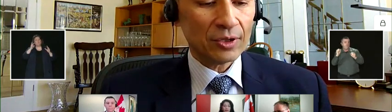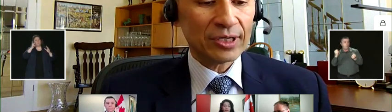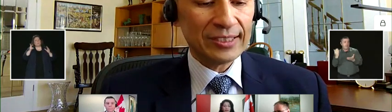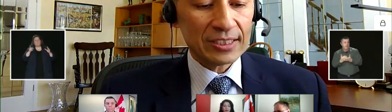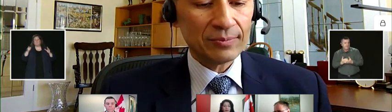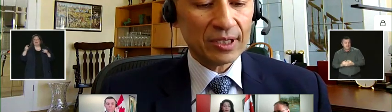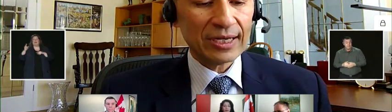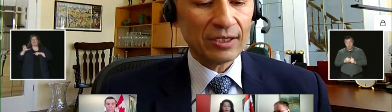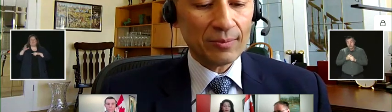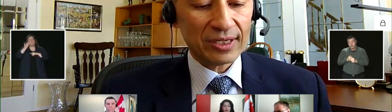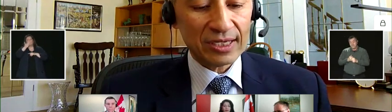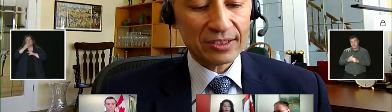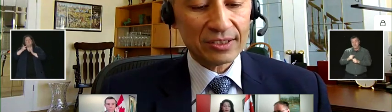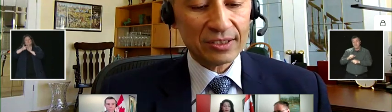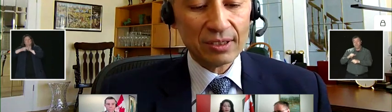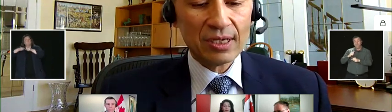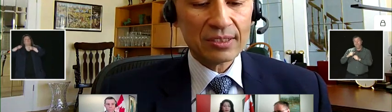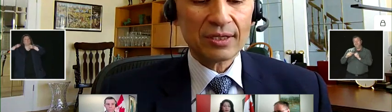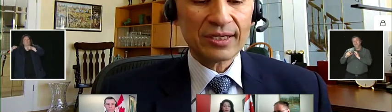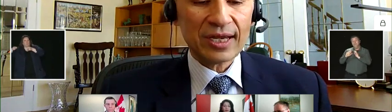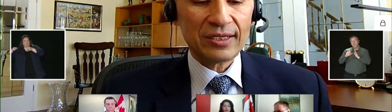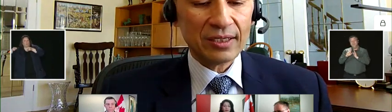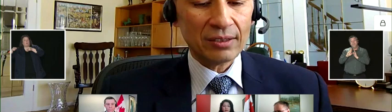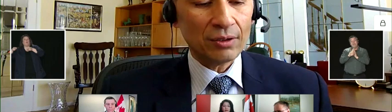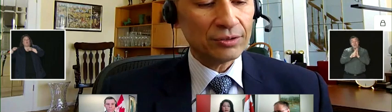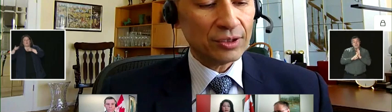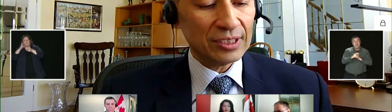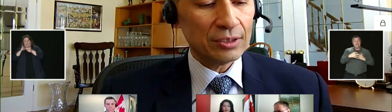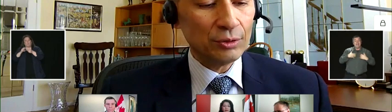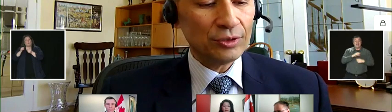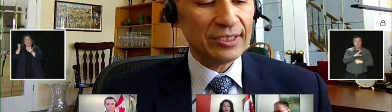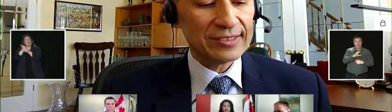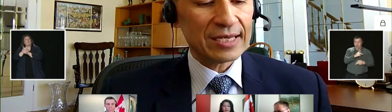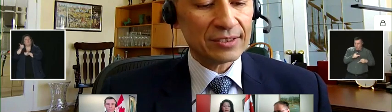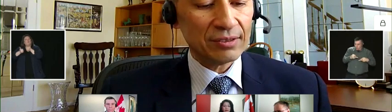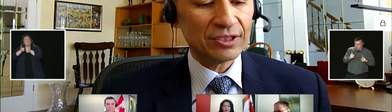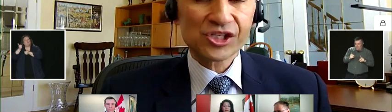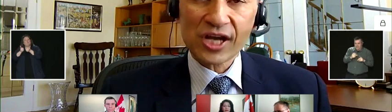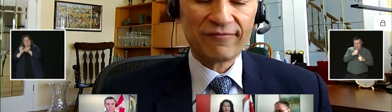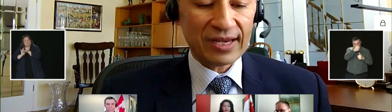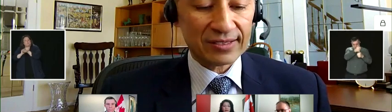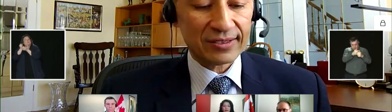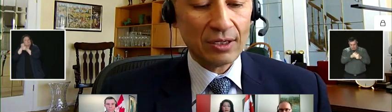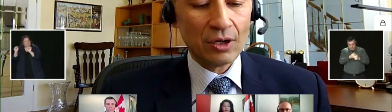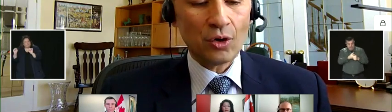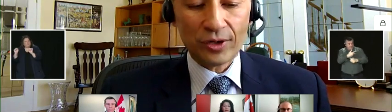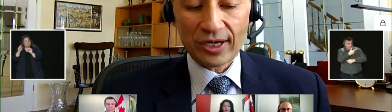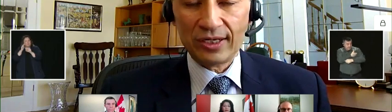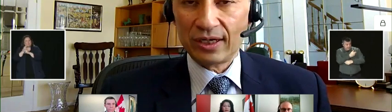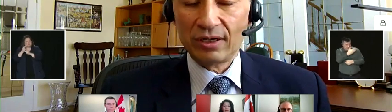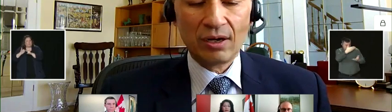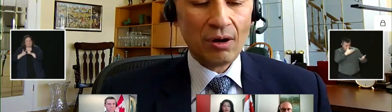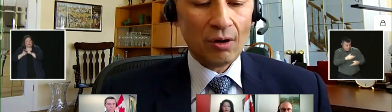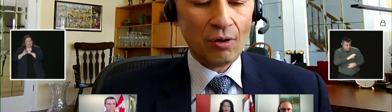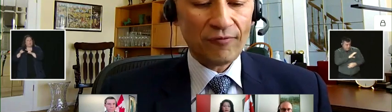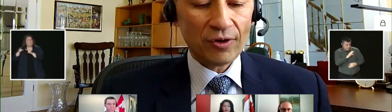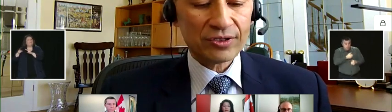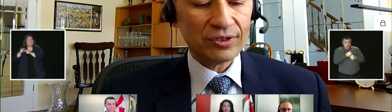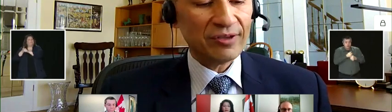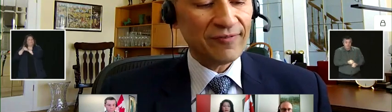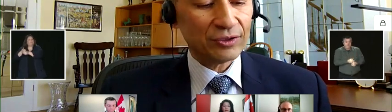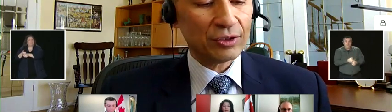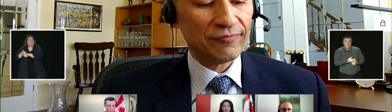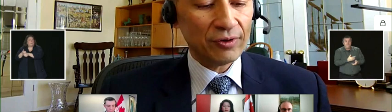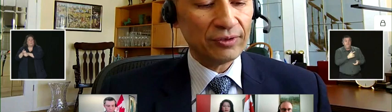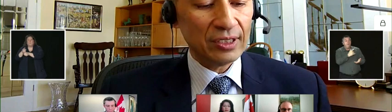qu'organisme de réglementation, Santé Canada autorise l'utilisation de chaque vaccin au Canada en